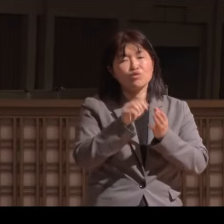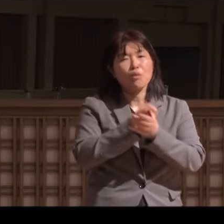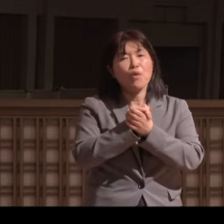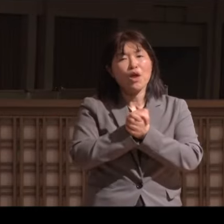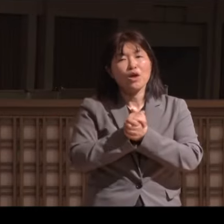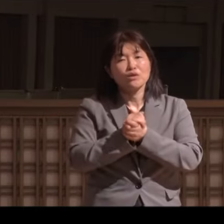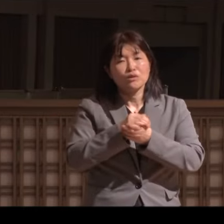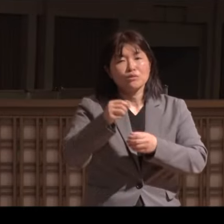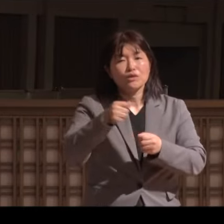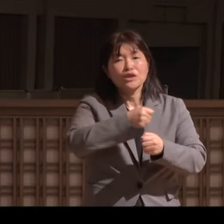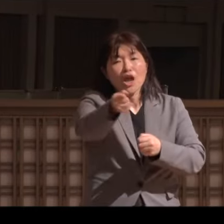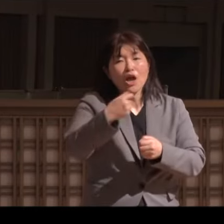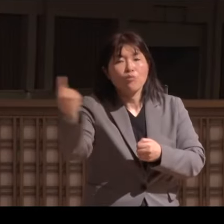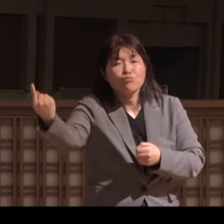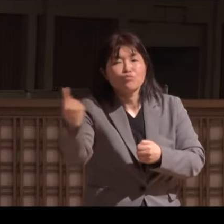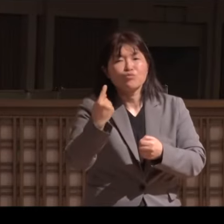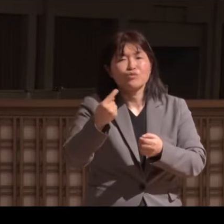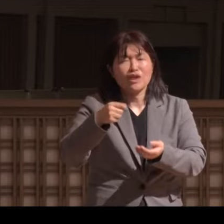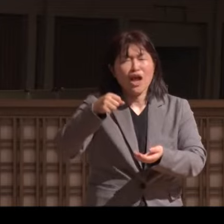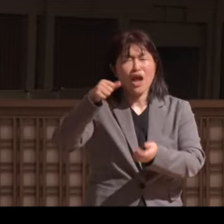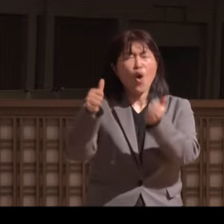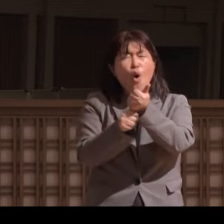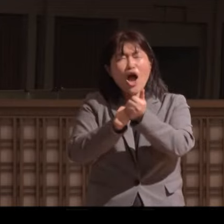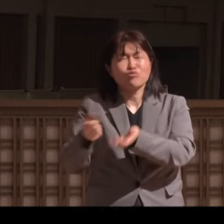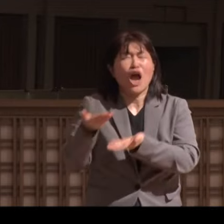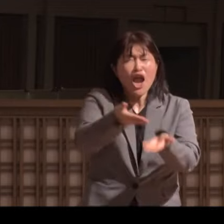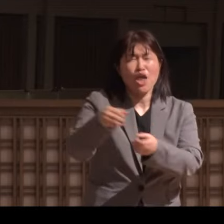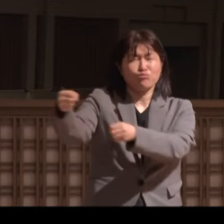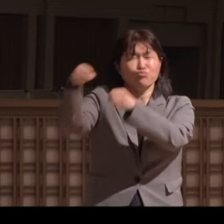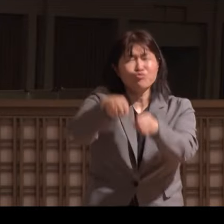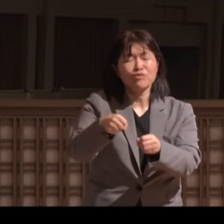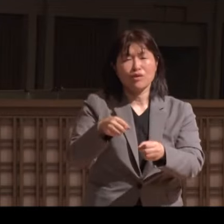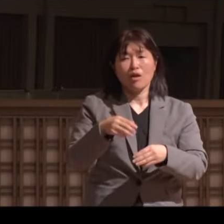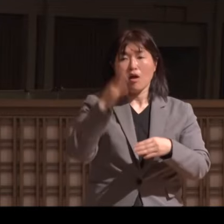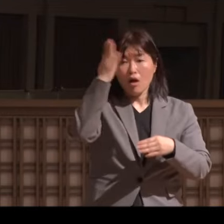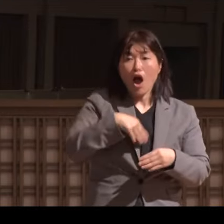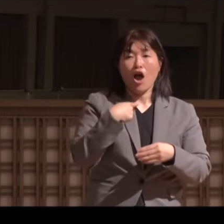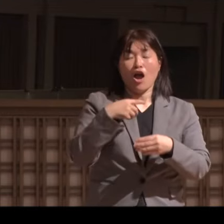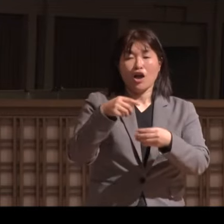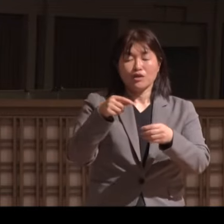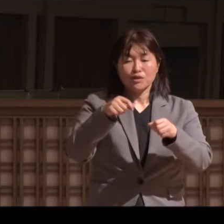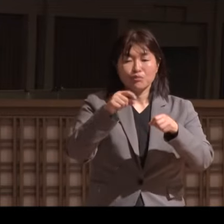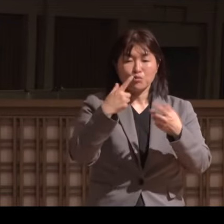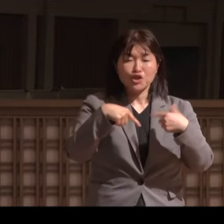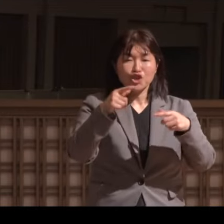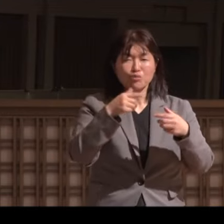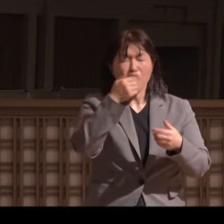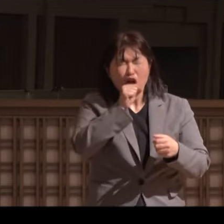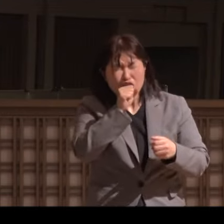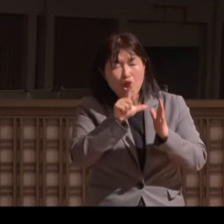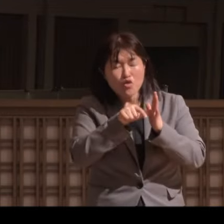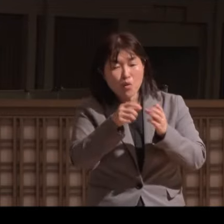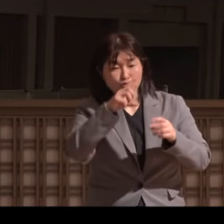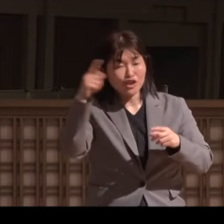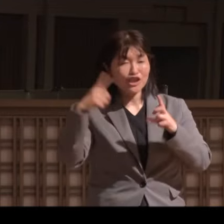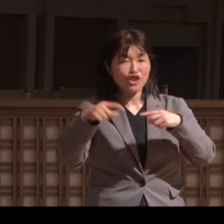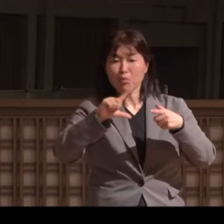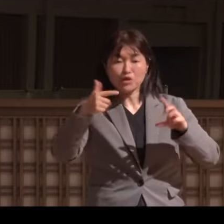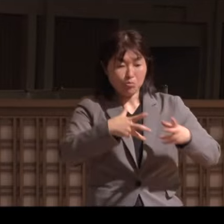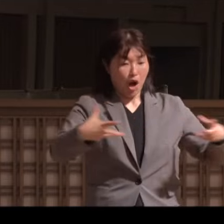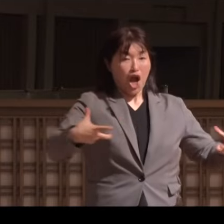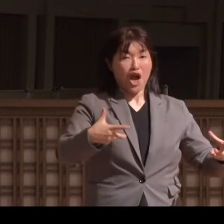友達が玄関前におかずかけとくからねとかって言ってくれて気がつくといつもの食卓よりも豪華になっているっていうこと